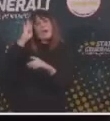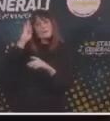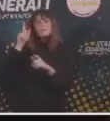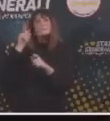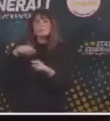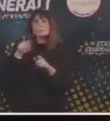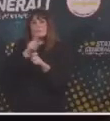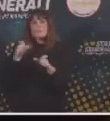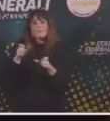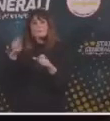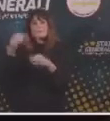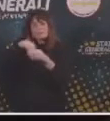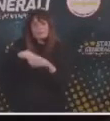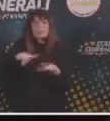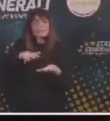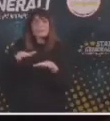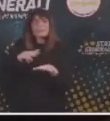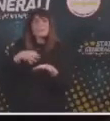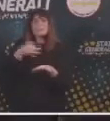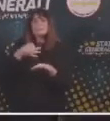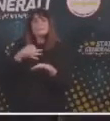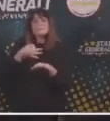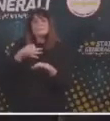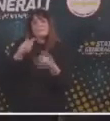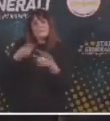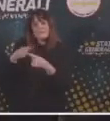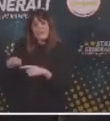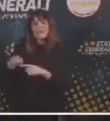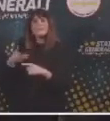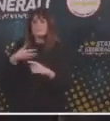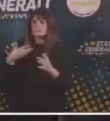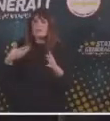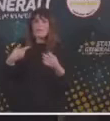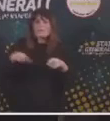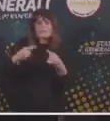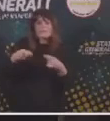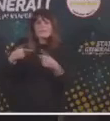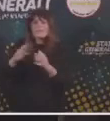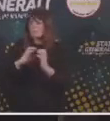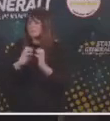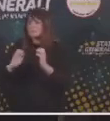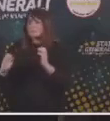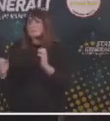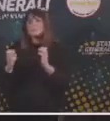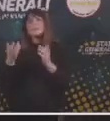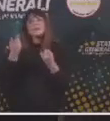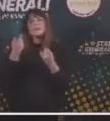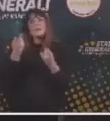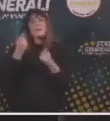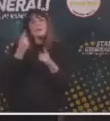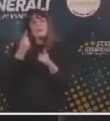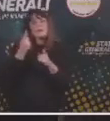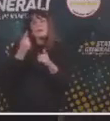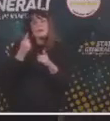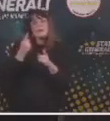costantemente il dialogo il confronto ci sono tante sfide che ci aspettano basta pensare al fatto che l'europa tra i